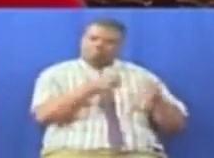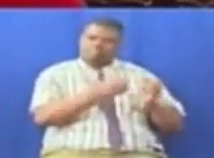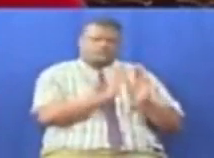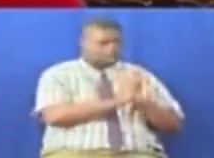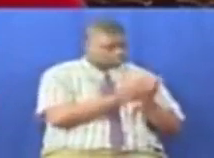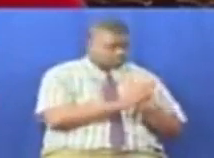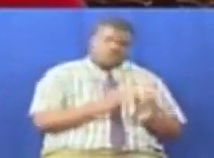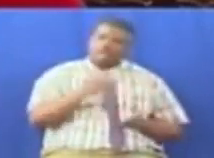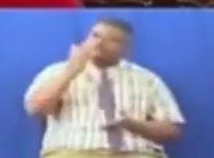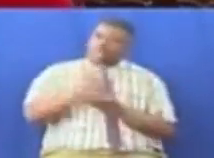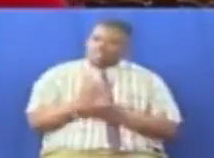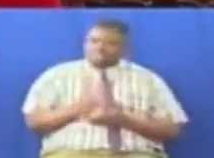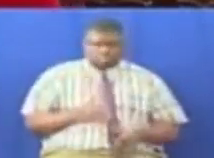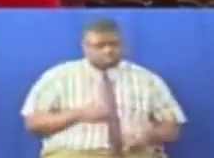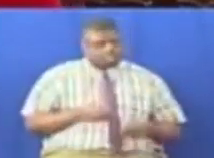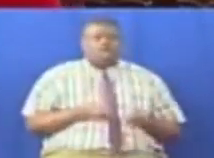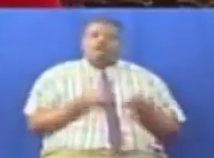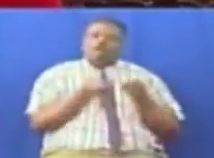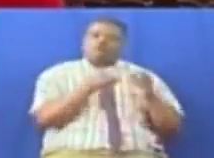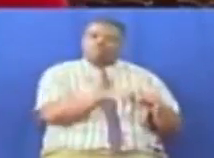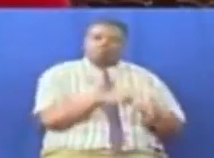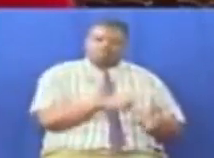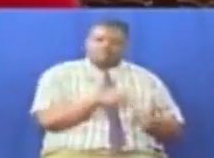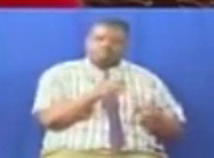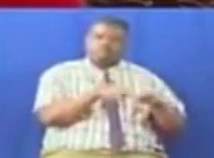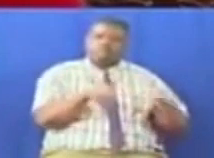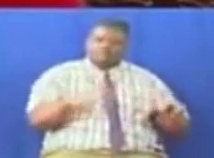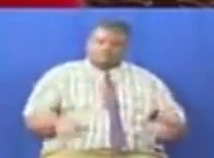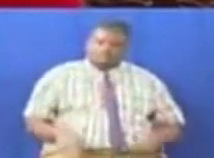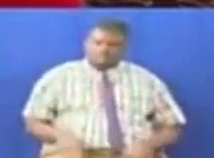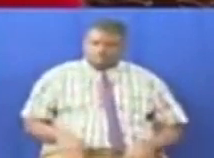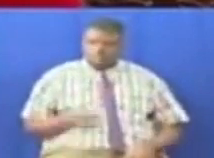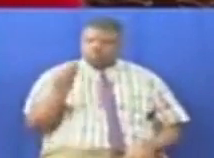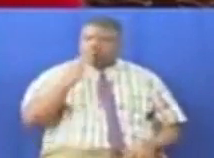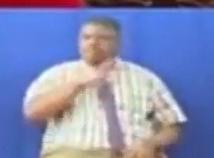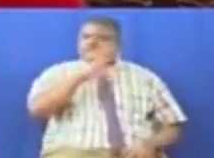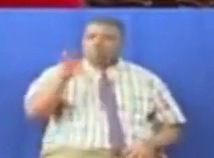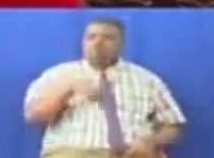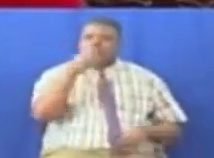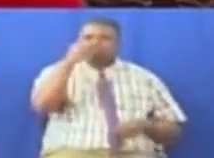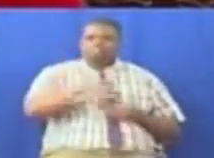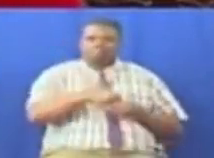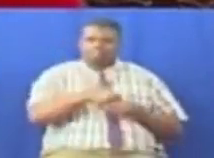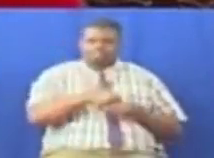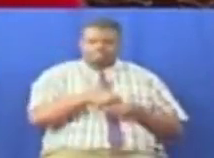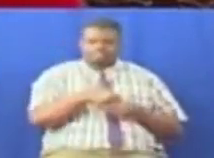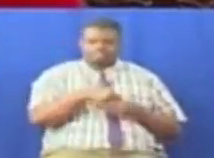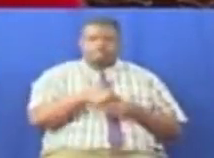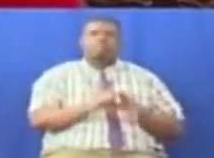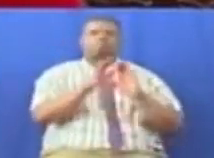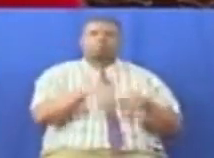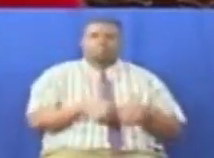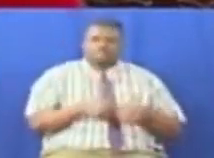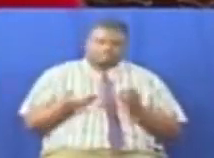kiraia kuwajibishwa katika mahakama. Mheshimiwa naibu spika, naomba hotuba yangu yote ingie katika hansard za bunge.